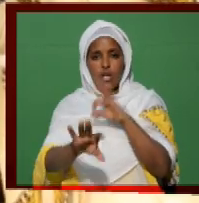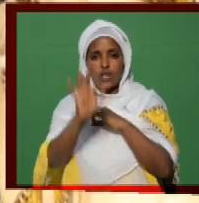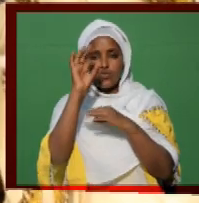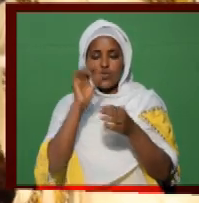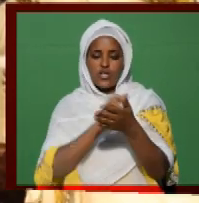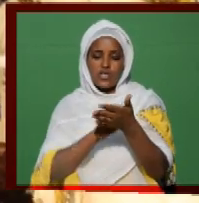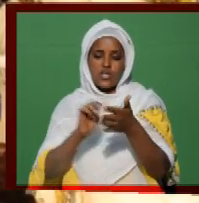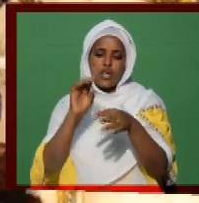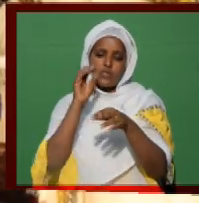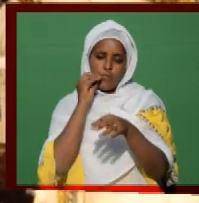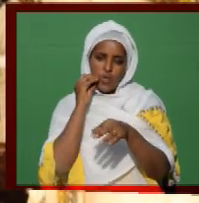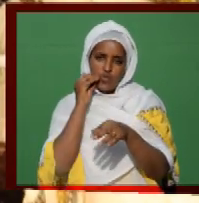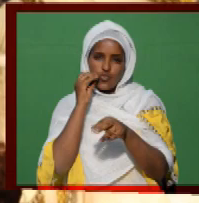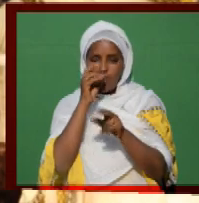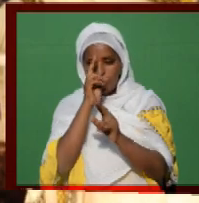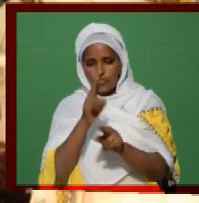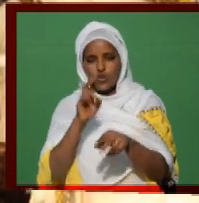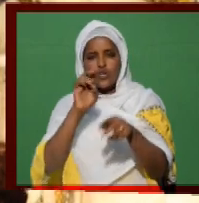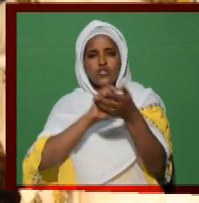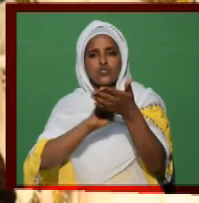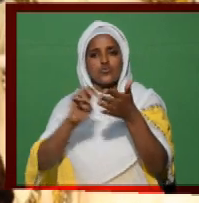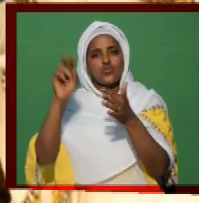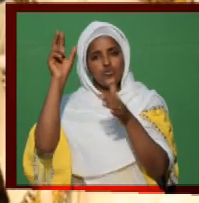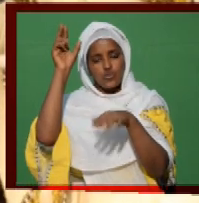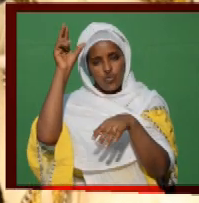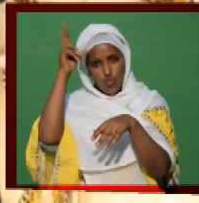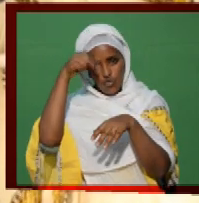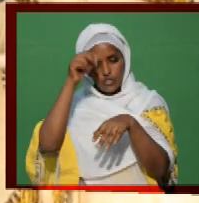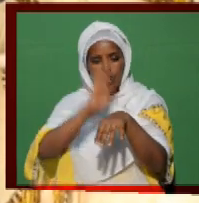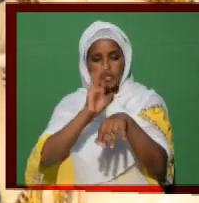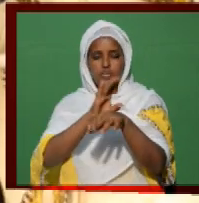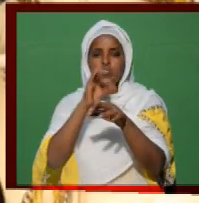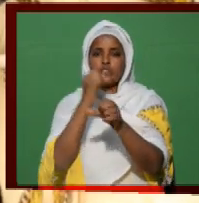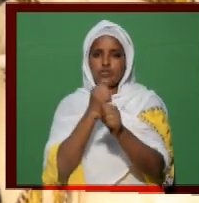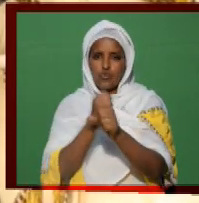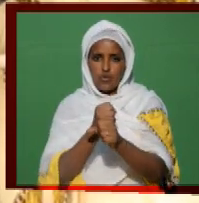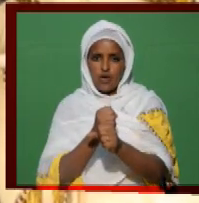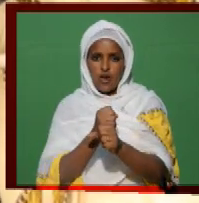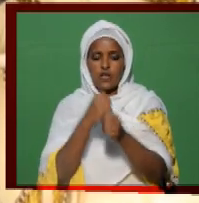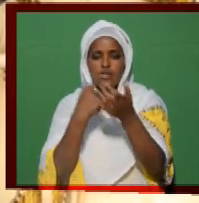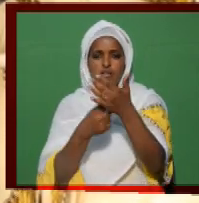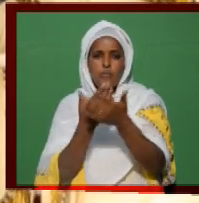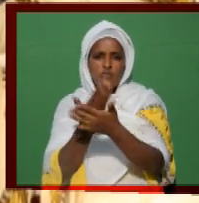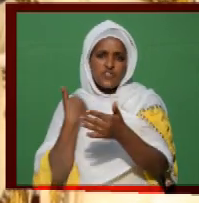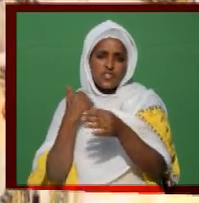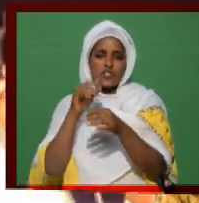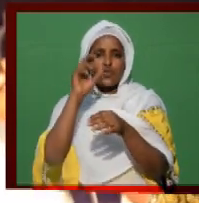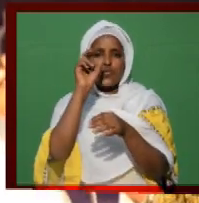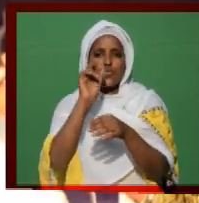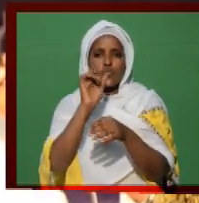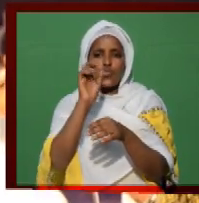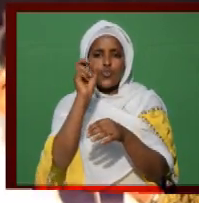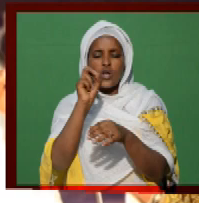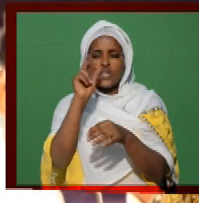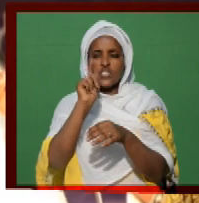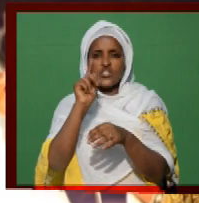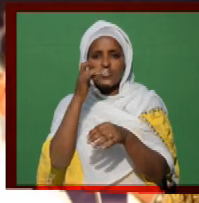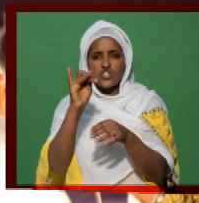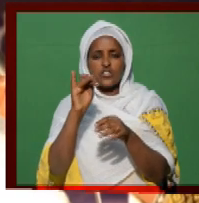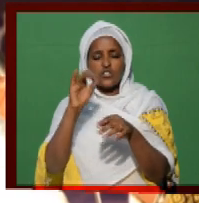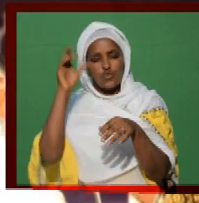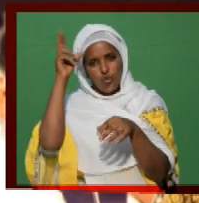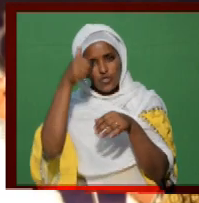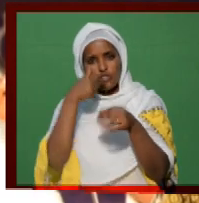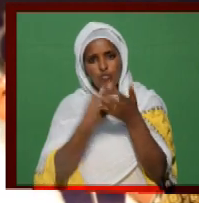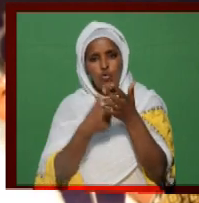ተገኝተው ቅዳሴ ቤቱን አክብረው ቅዱስ ጊዮርጊስን ቤተክርስቲያን ሰርተውልናል። ከዚያ በፊት ግን ጎንጅን ጊዮርጊስም ይባል